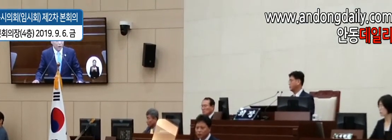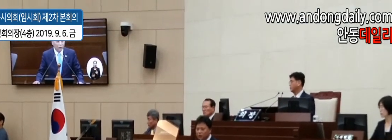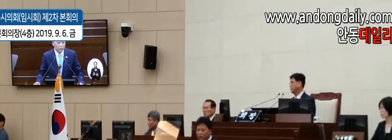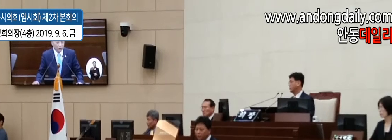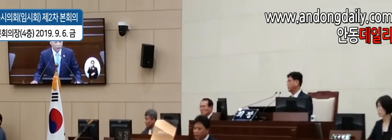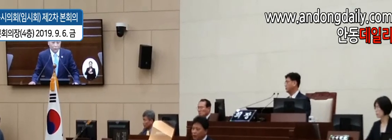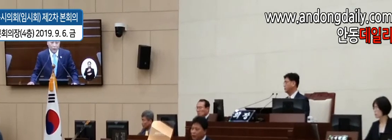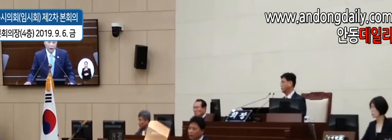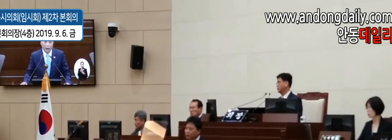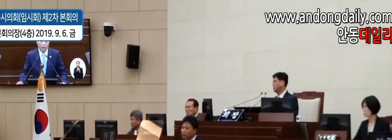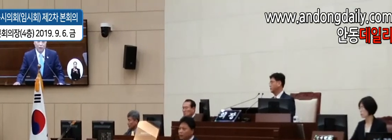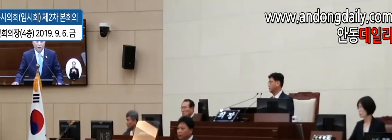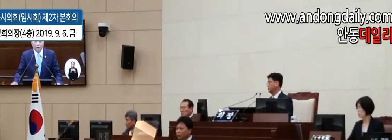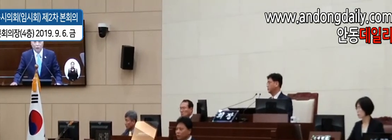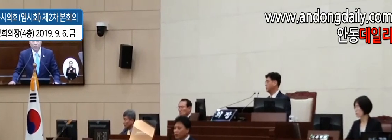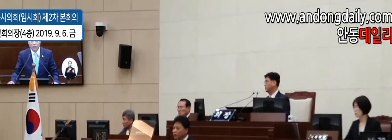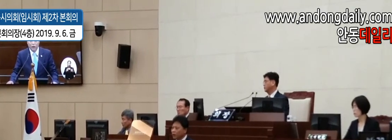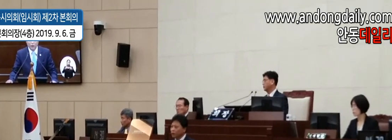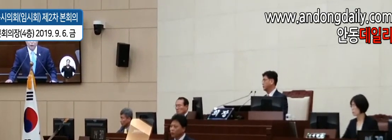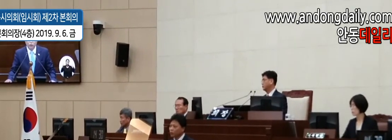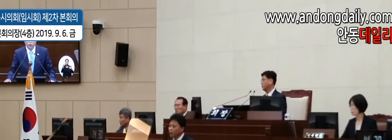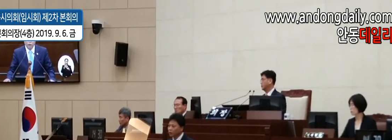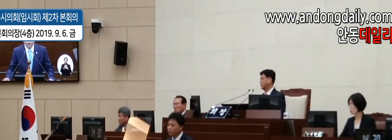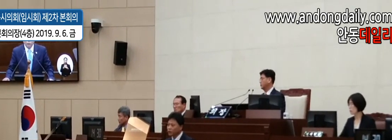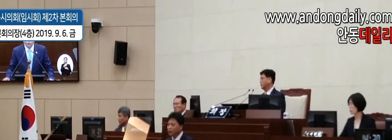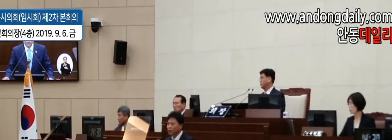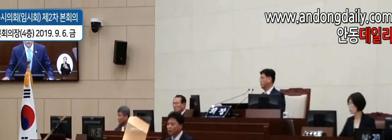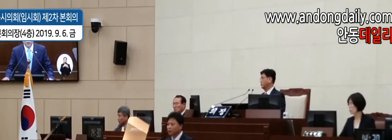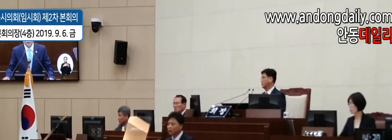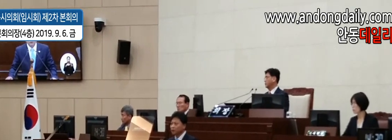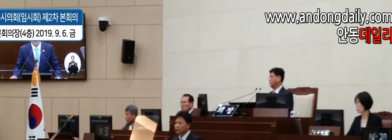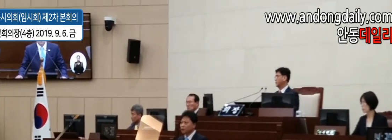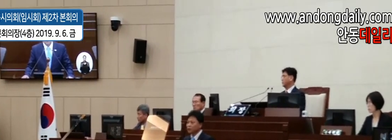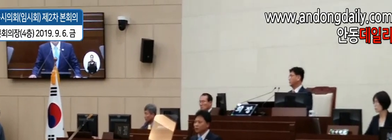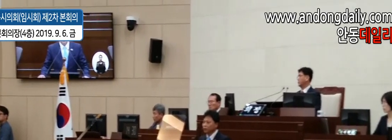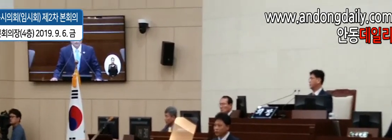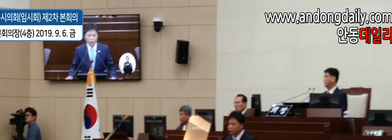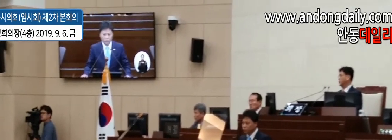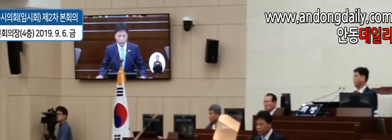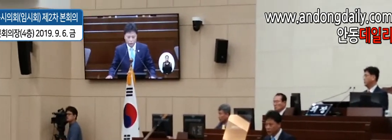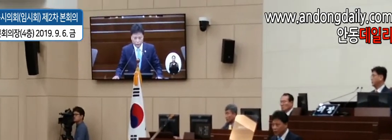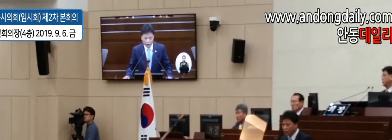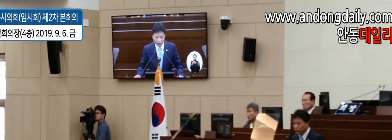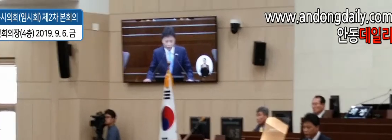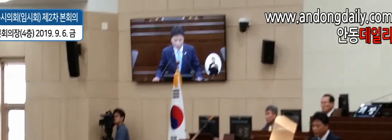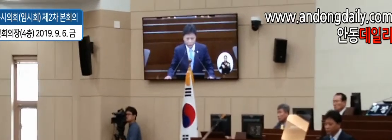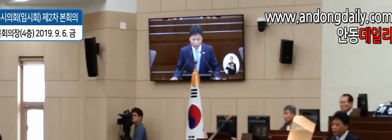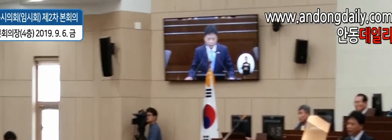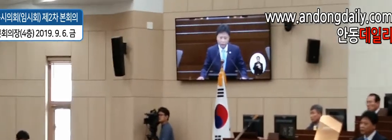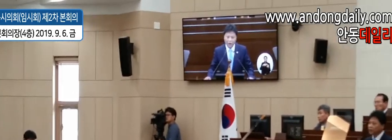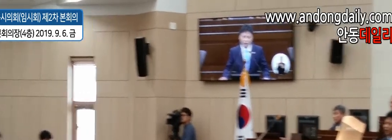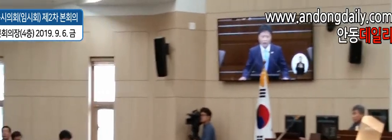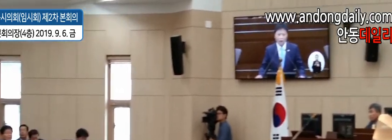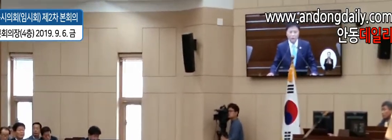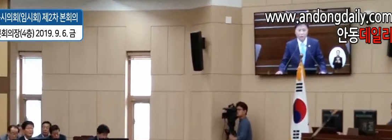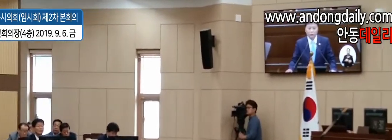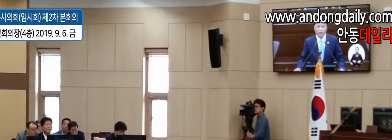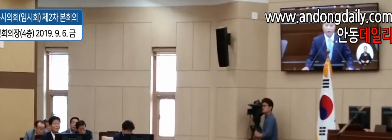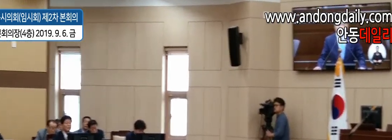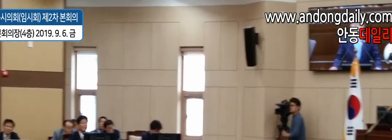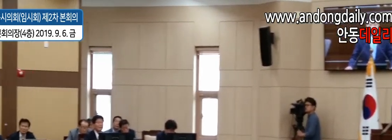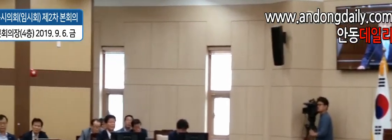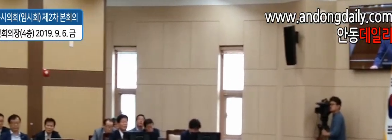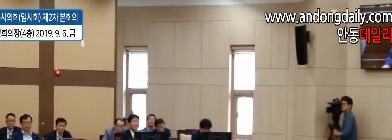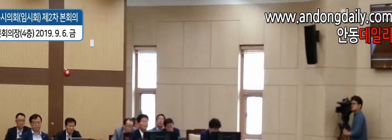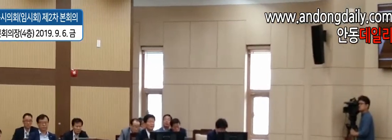인구가 증가함에 따라 경로당의 효율과 운영과 효율적 운영과 지원에 필요한 사항을